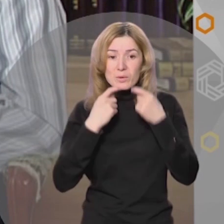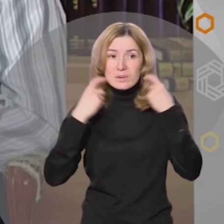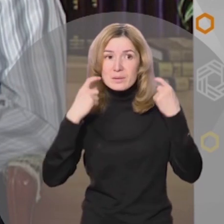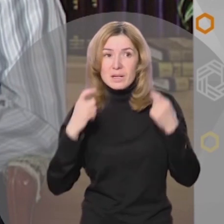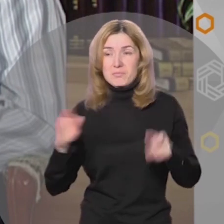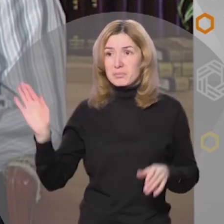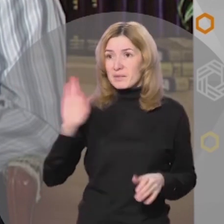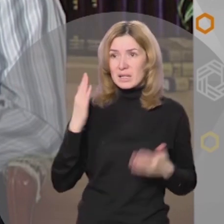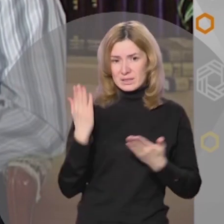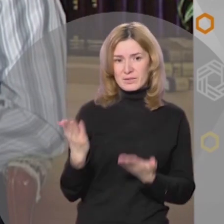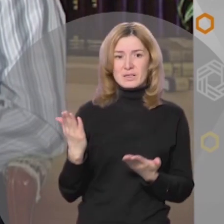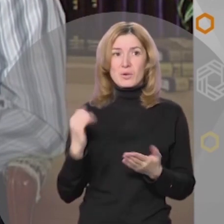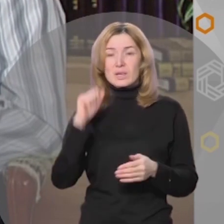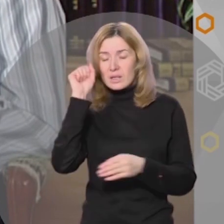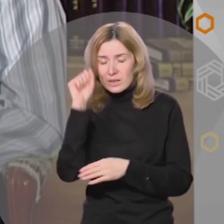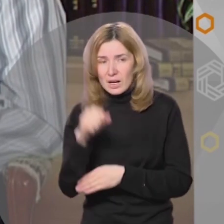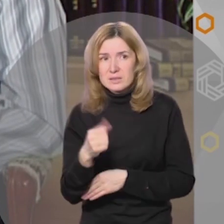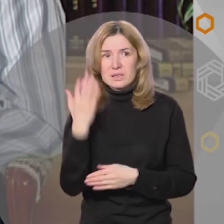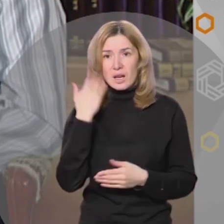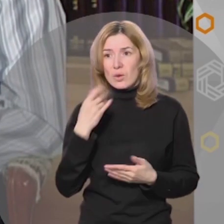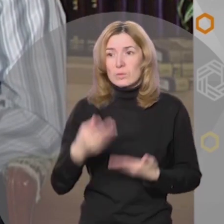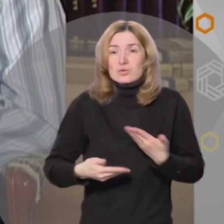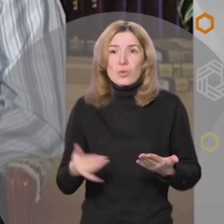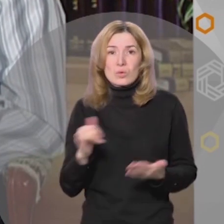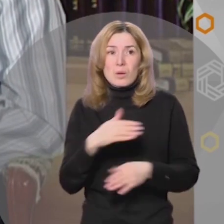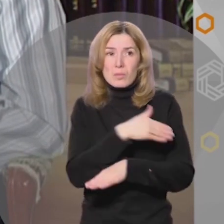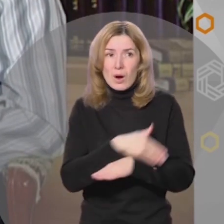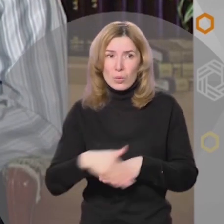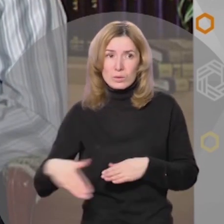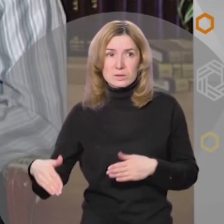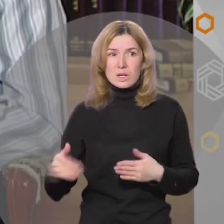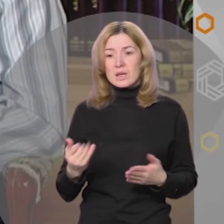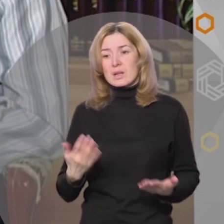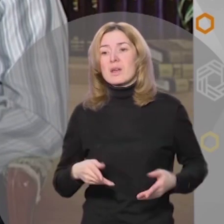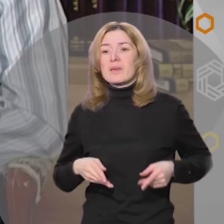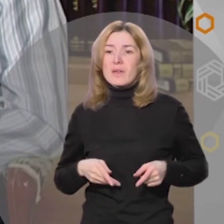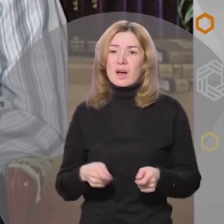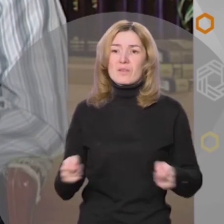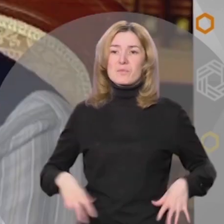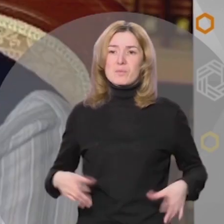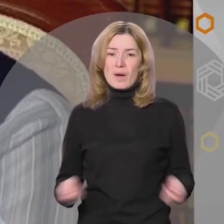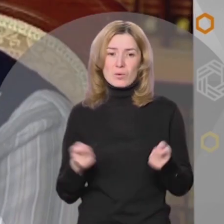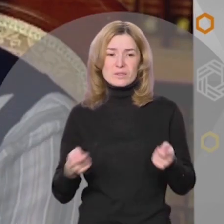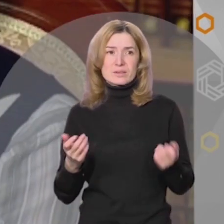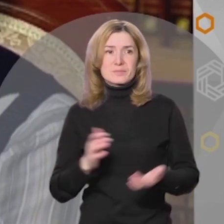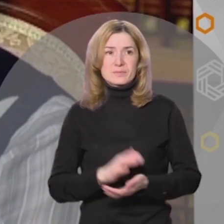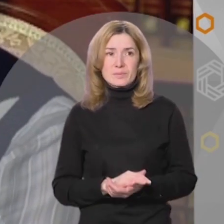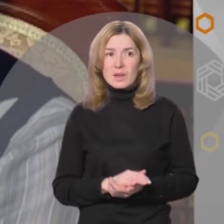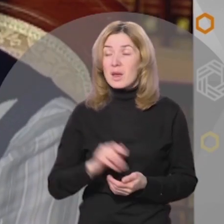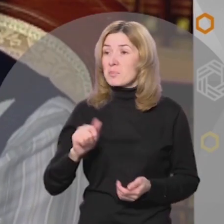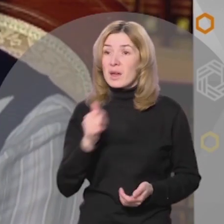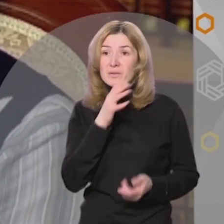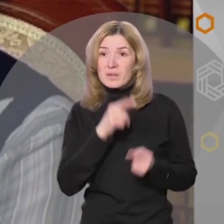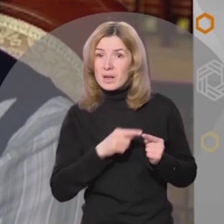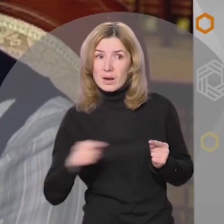улыбками приветствовали его и кланялись, когда он шел куда-то по улице или ехал в пролетке.